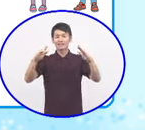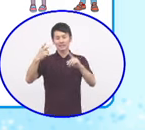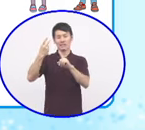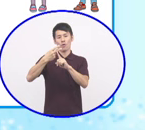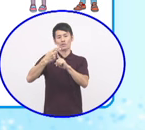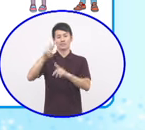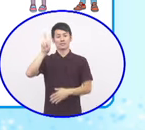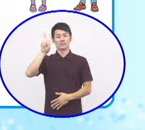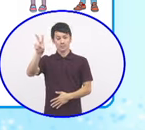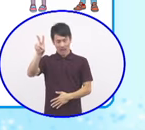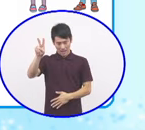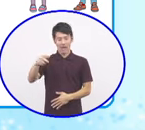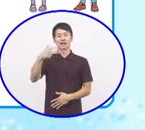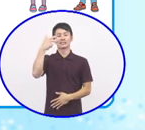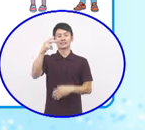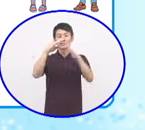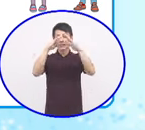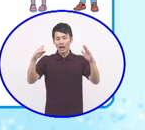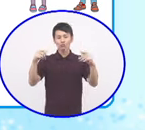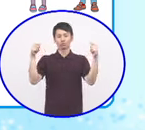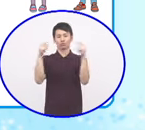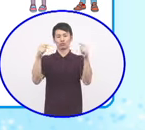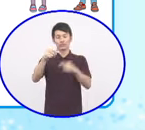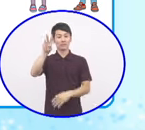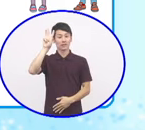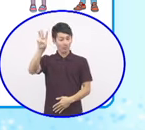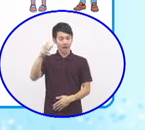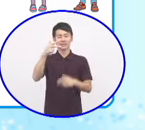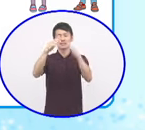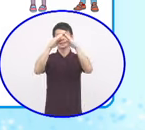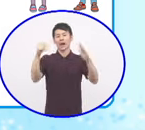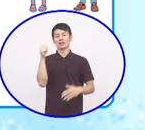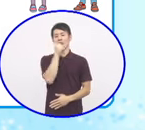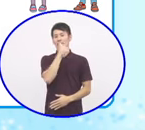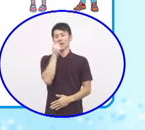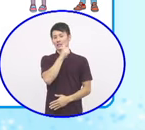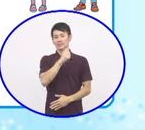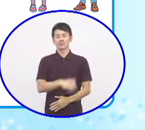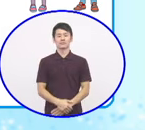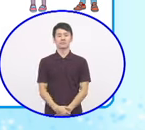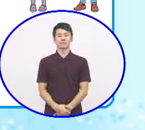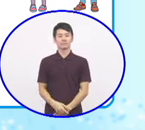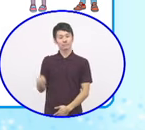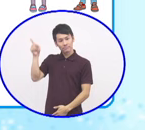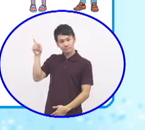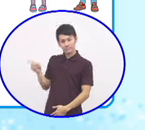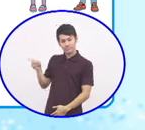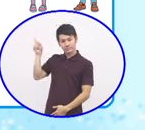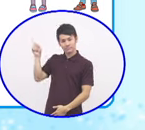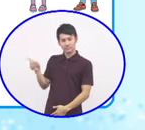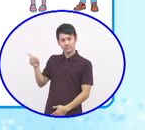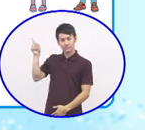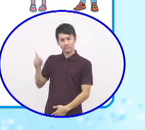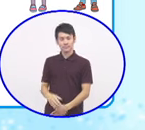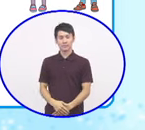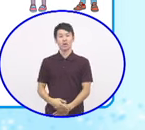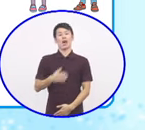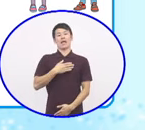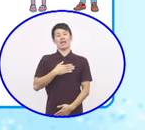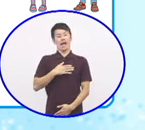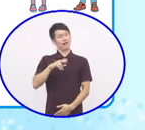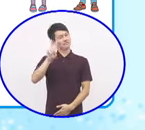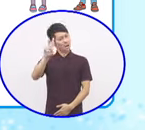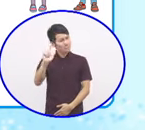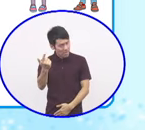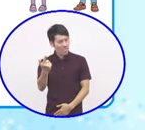より、 2. 市会通信、 3. 市会案内。 わかった、